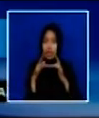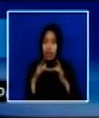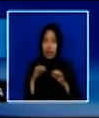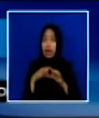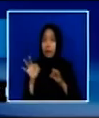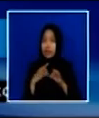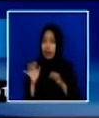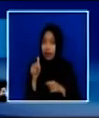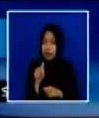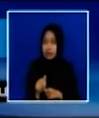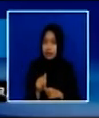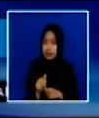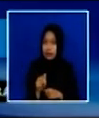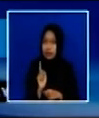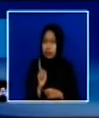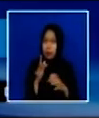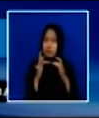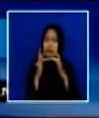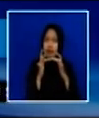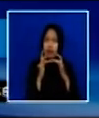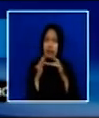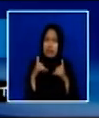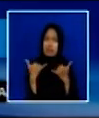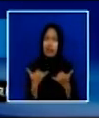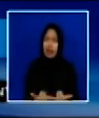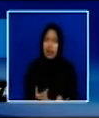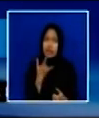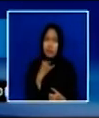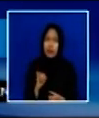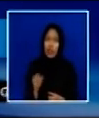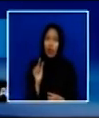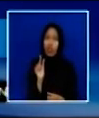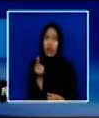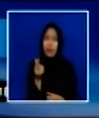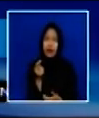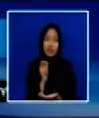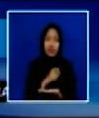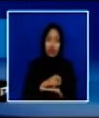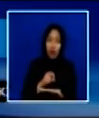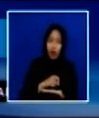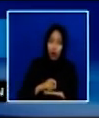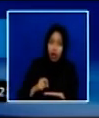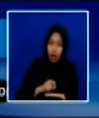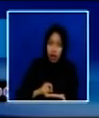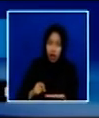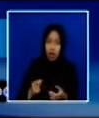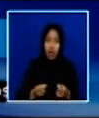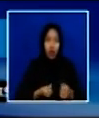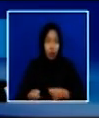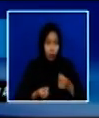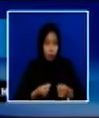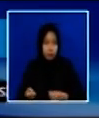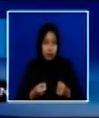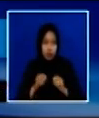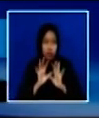ini karena internet Saat ini memang kebutuhan pokok sekolah ekonomi dan lain